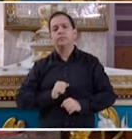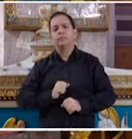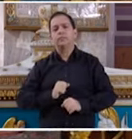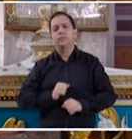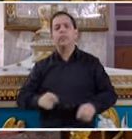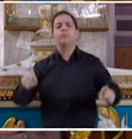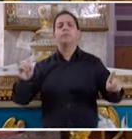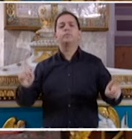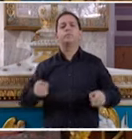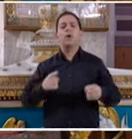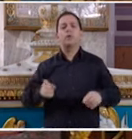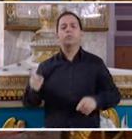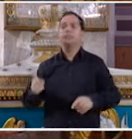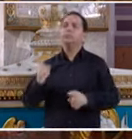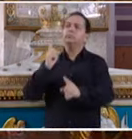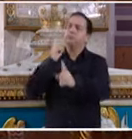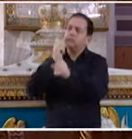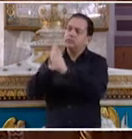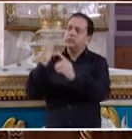παραθώμεθα. Συ